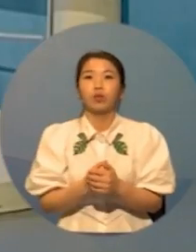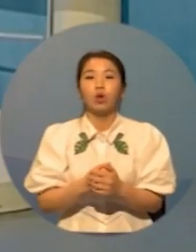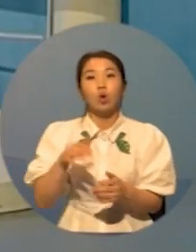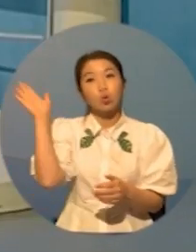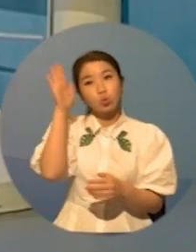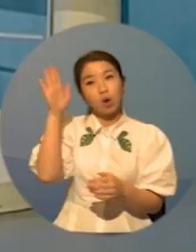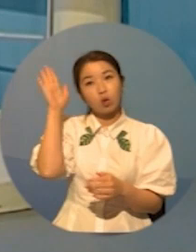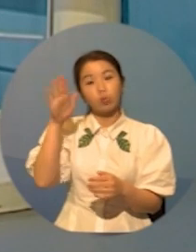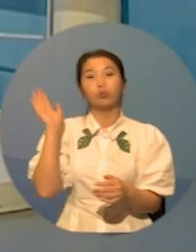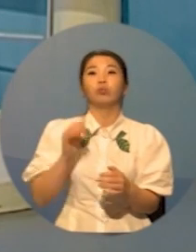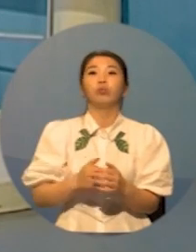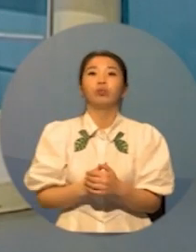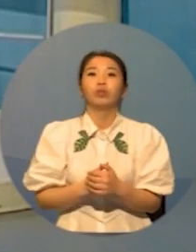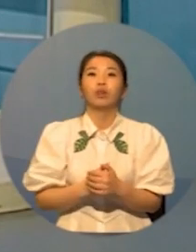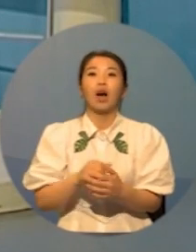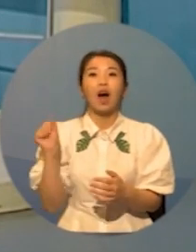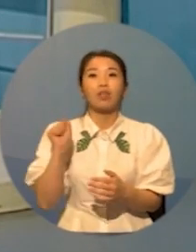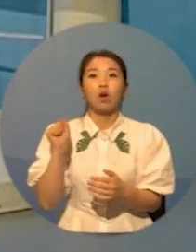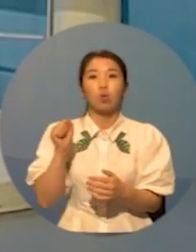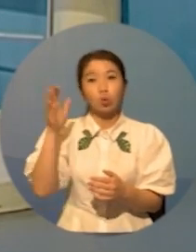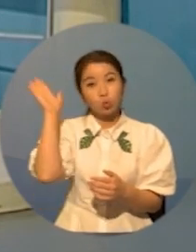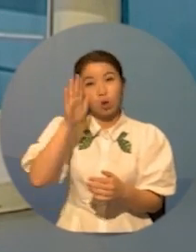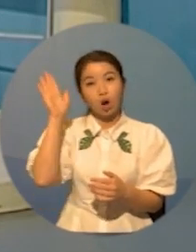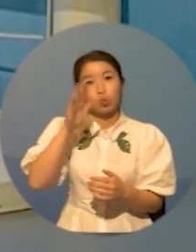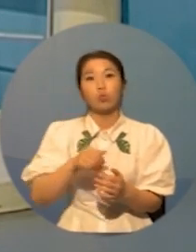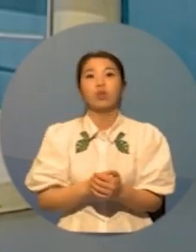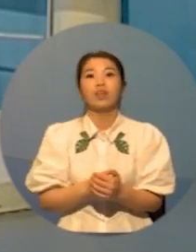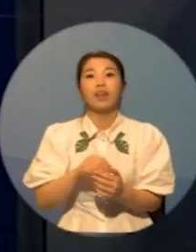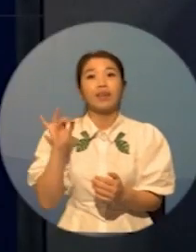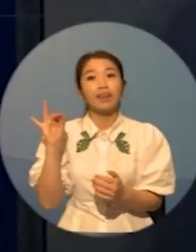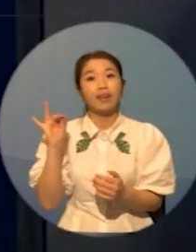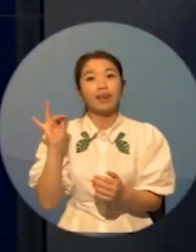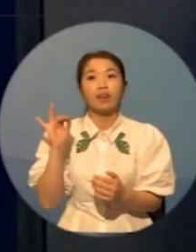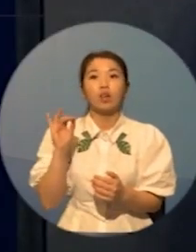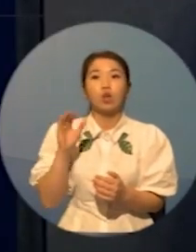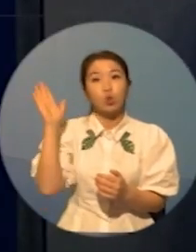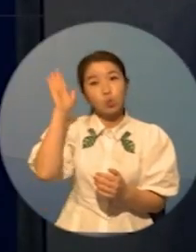Суғару атау суғару, иелік